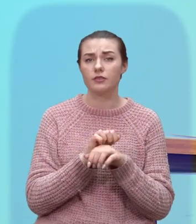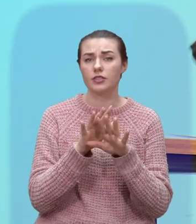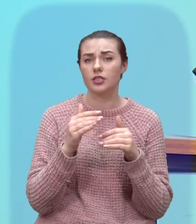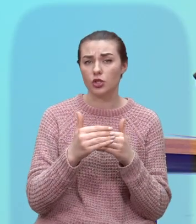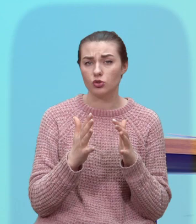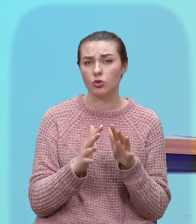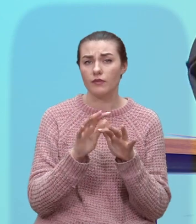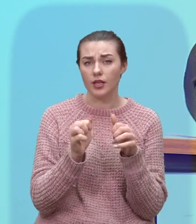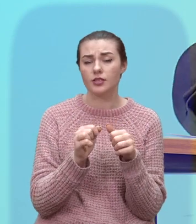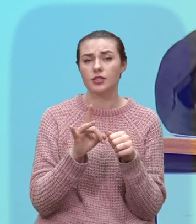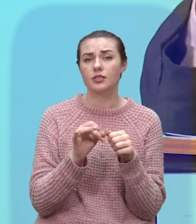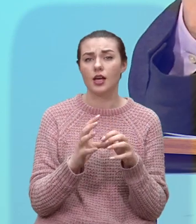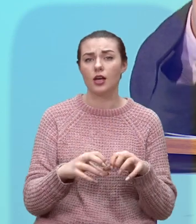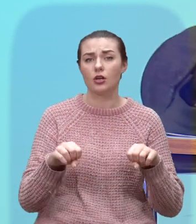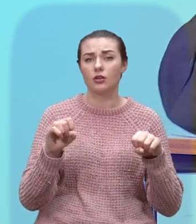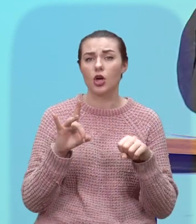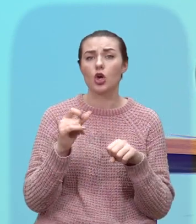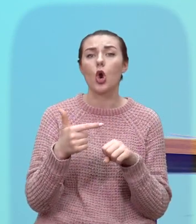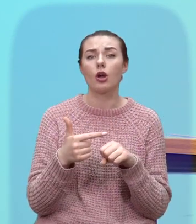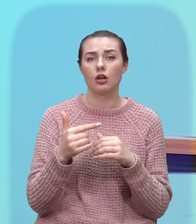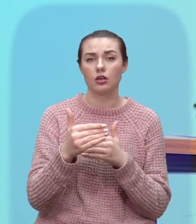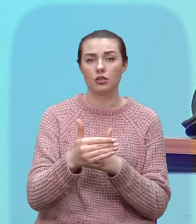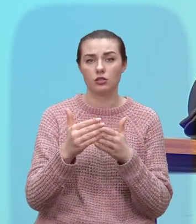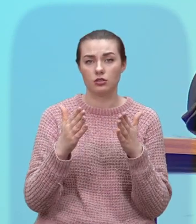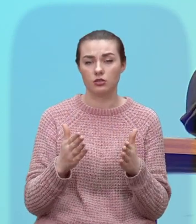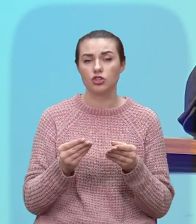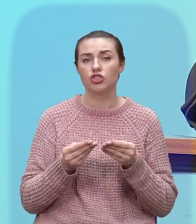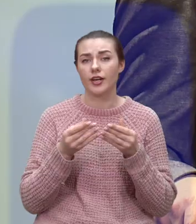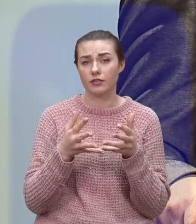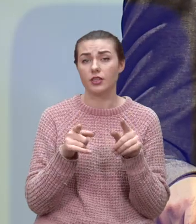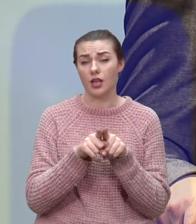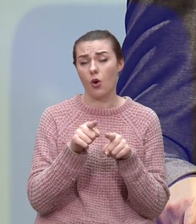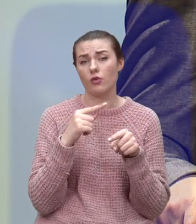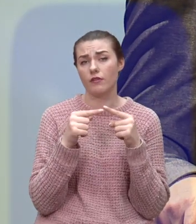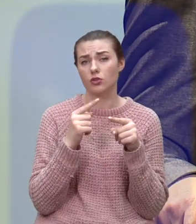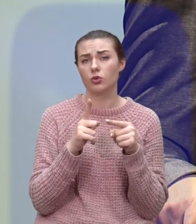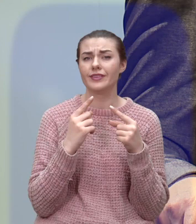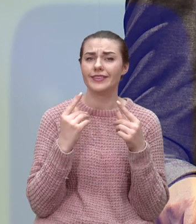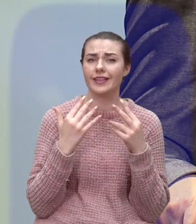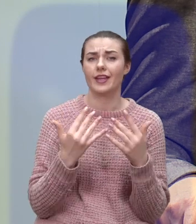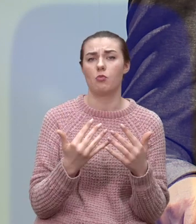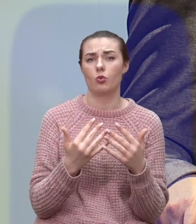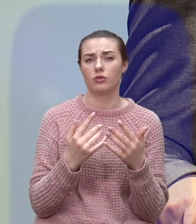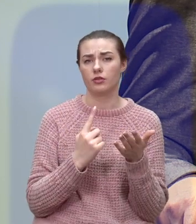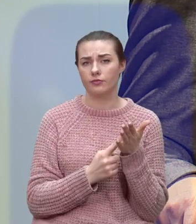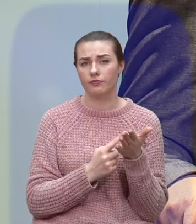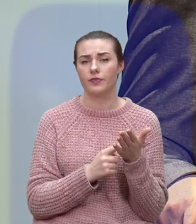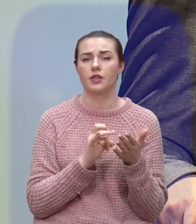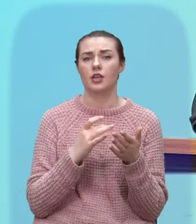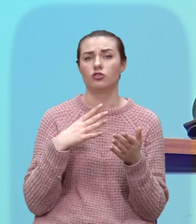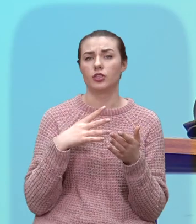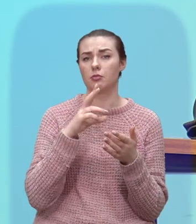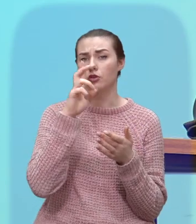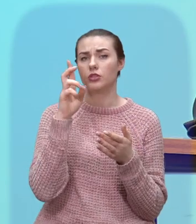святилищу взяться за огороде жертвенника таким образом таким образом он говорил о том что он требует и ожидает